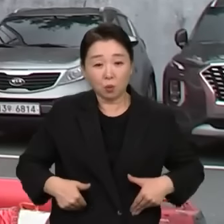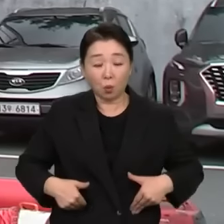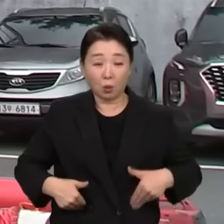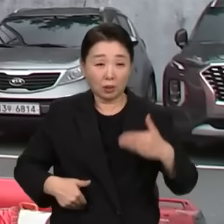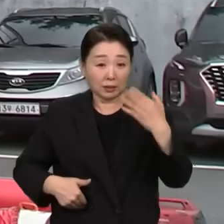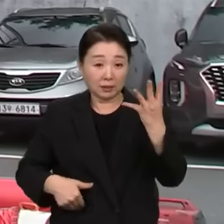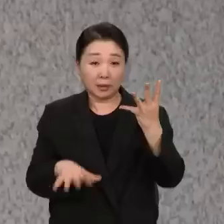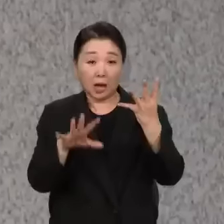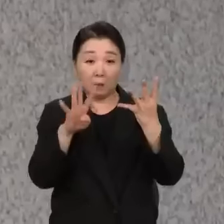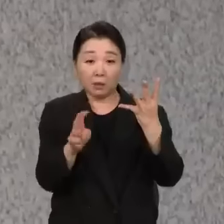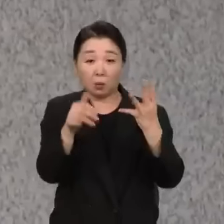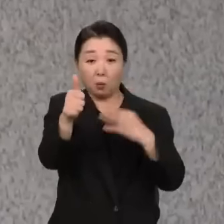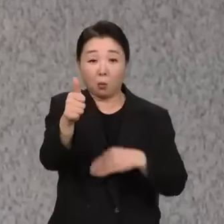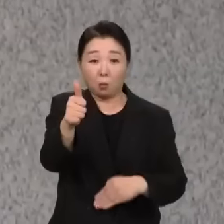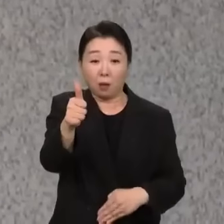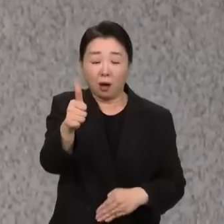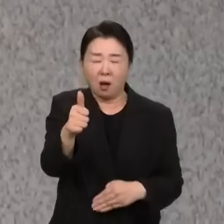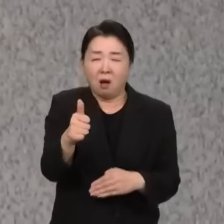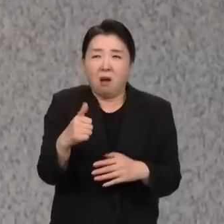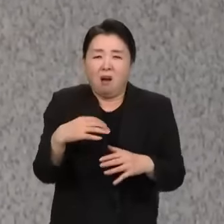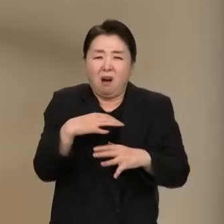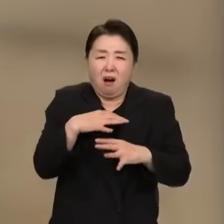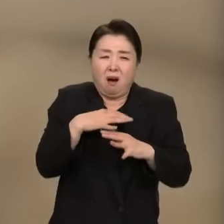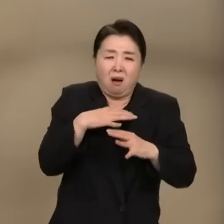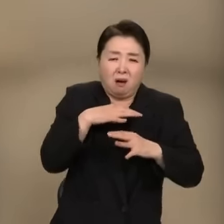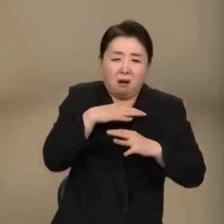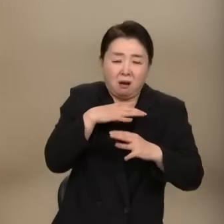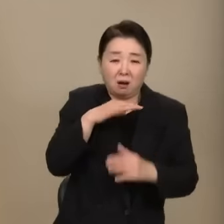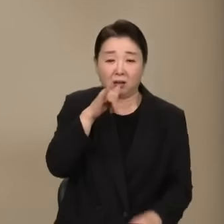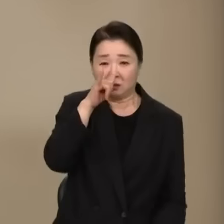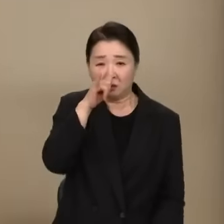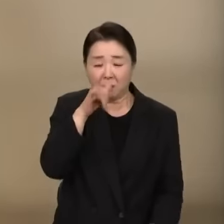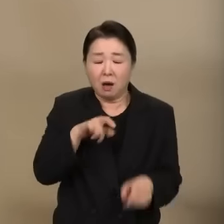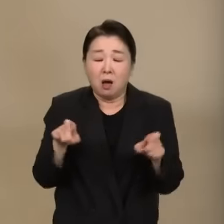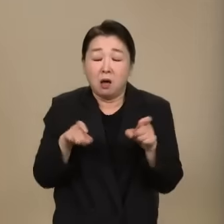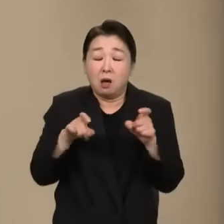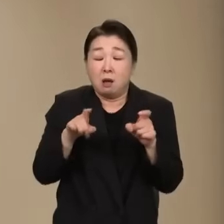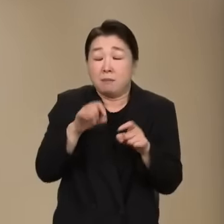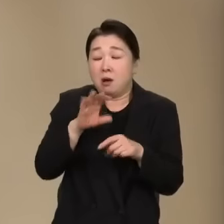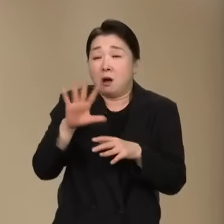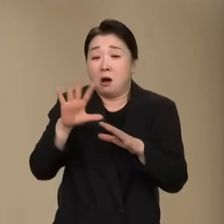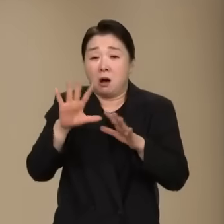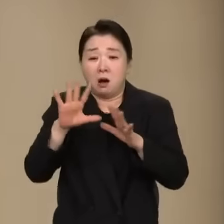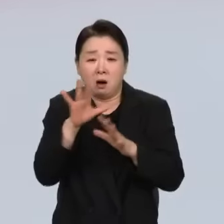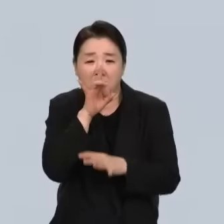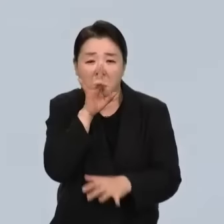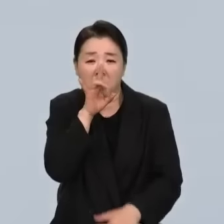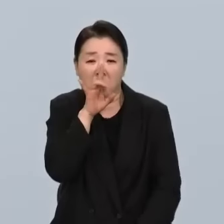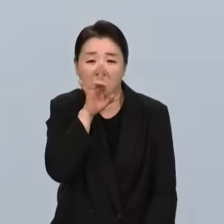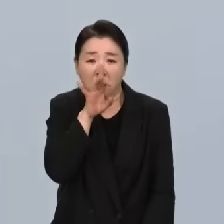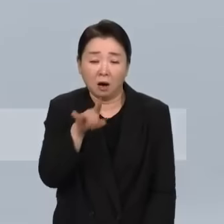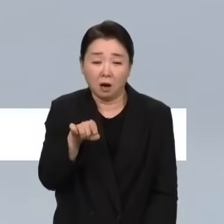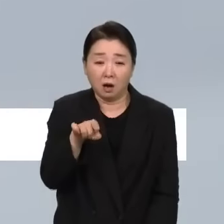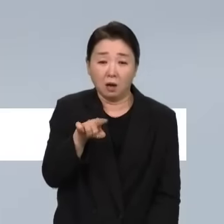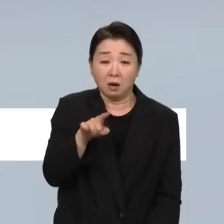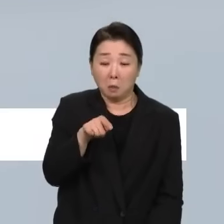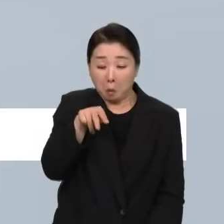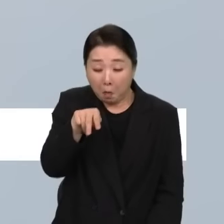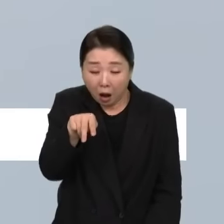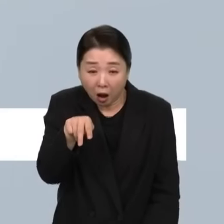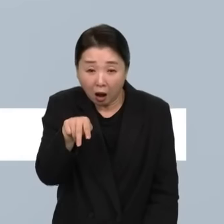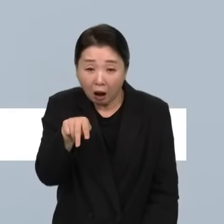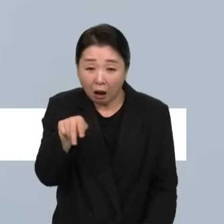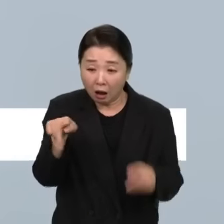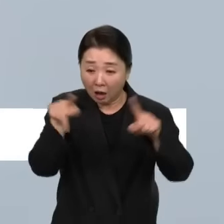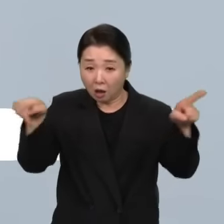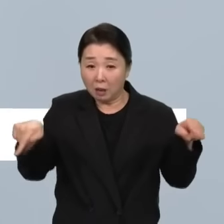넘는 난간에 서자 공포감이 밀려옵니다. 긴장되고 말도 더듭습니다. 지금 보시는 것처럼 저는